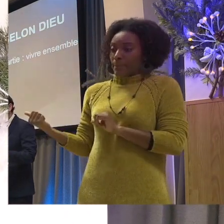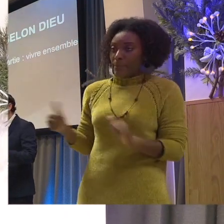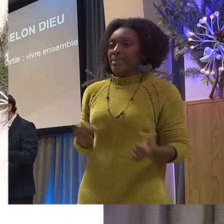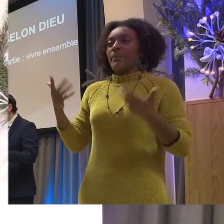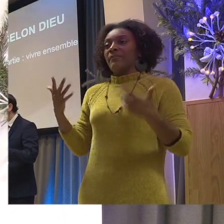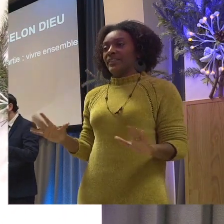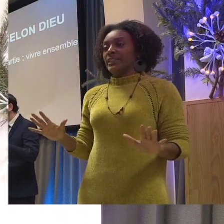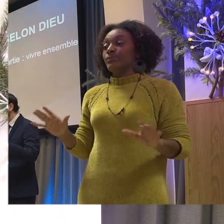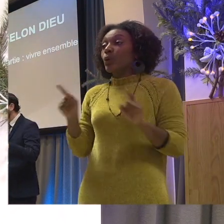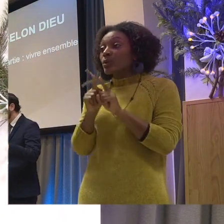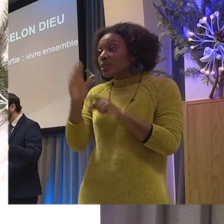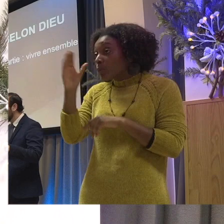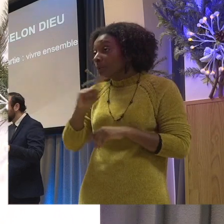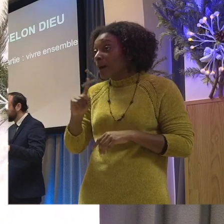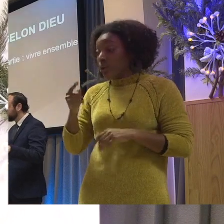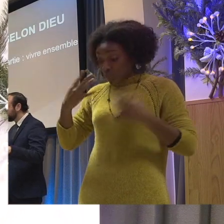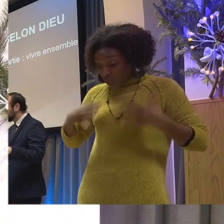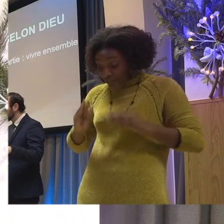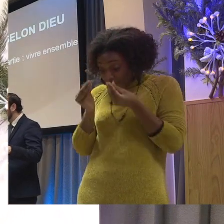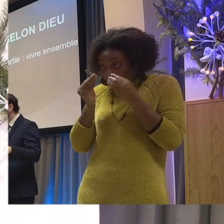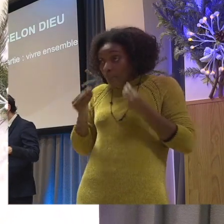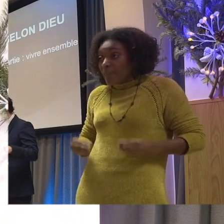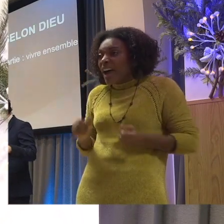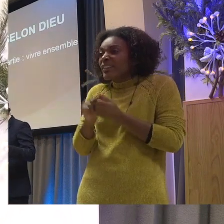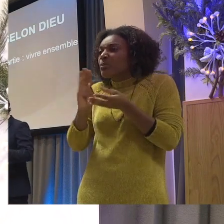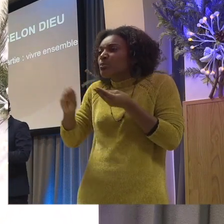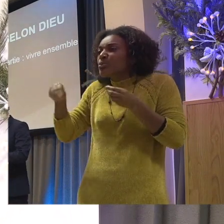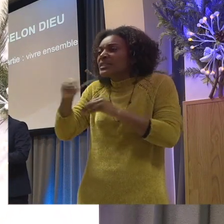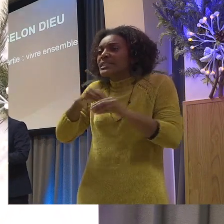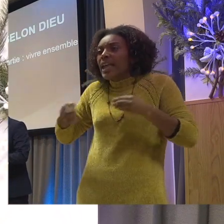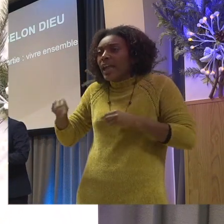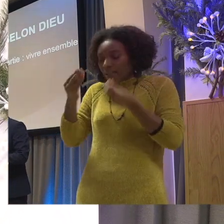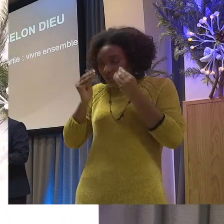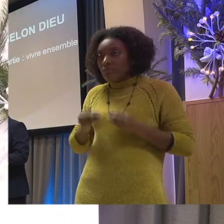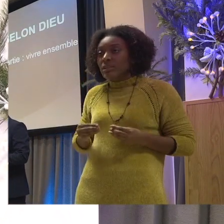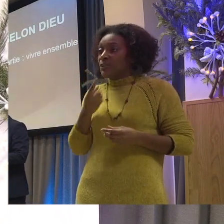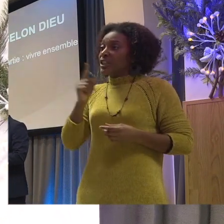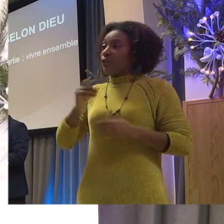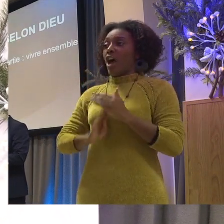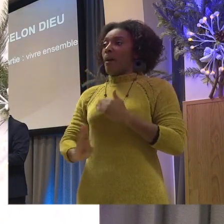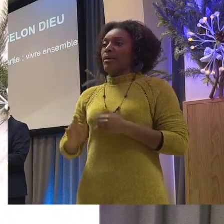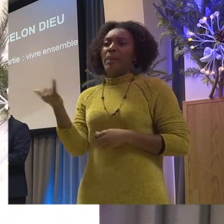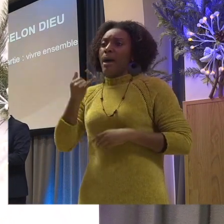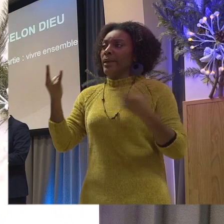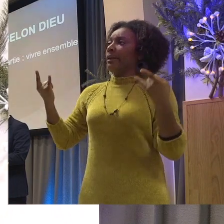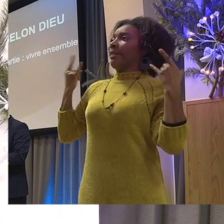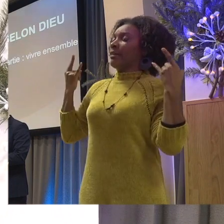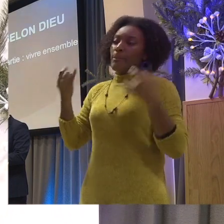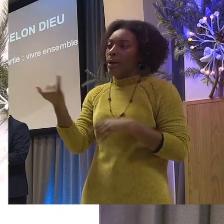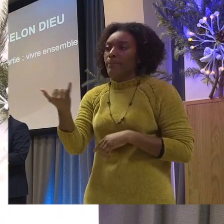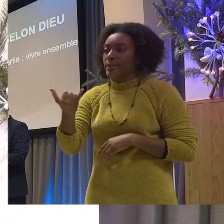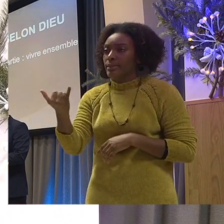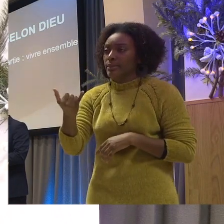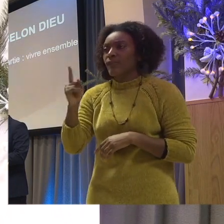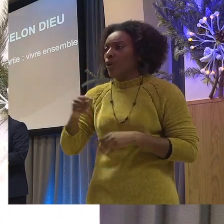nous avons été formés de la poussière de la terre et que Dieu, pour cela, réclame notre humilité. Mon frère, ma sœur, soyez humbles. Nous